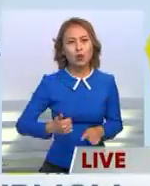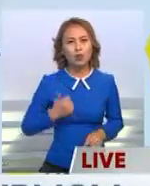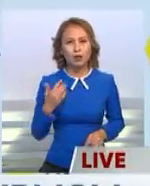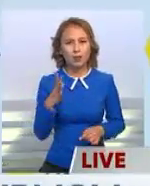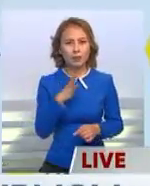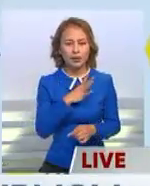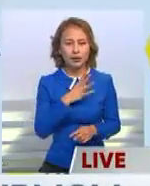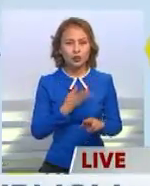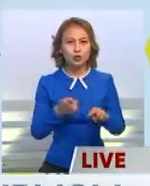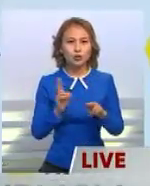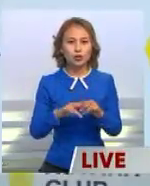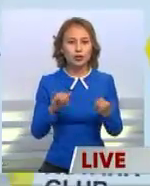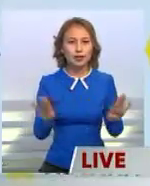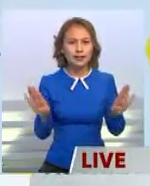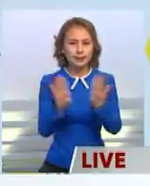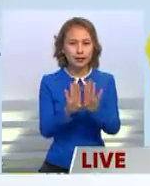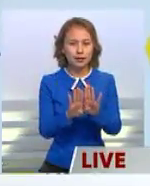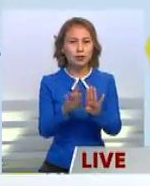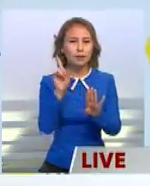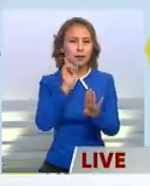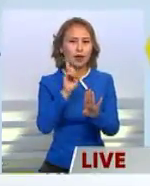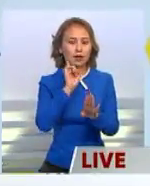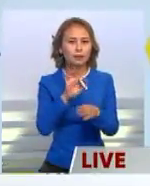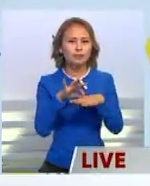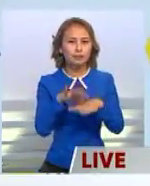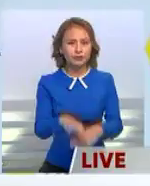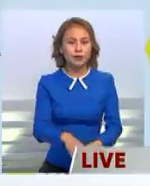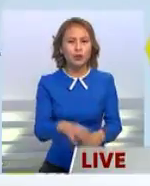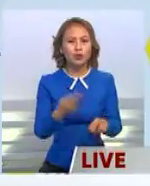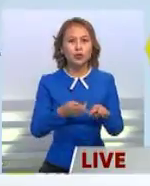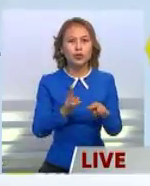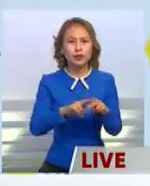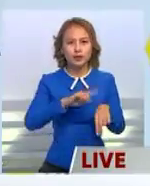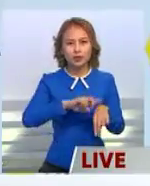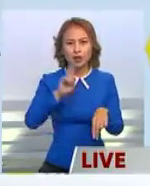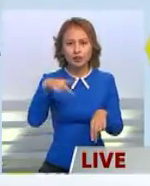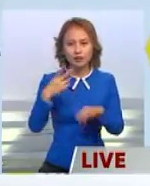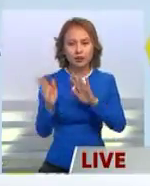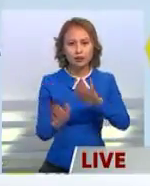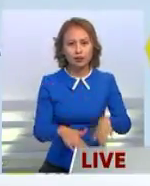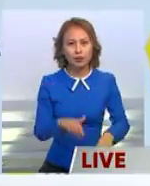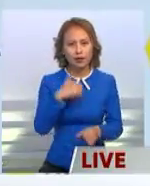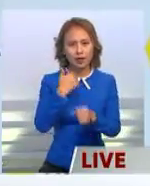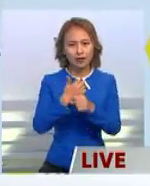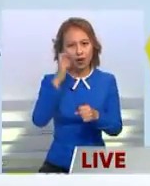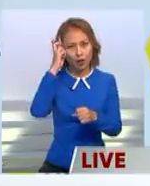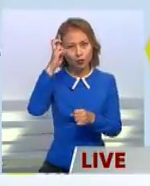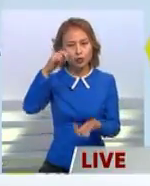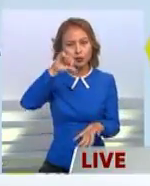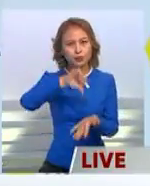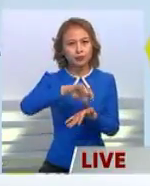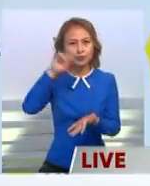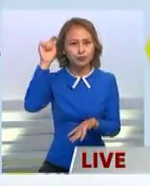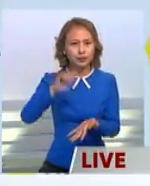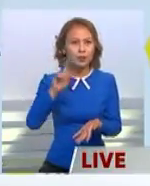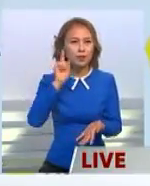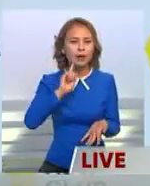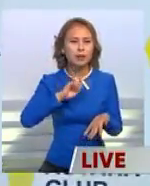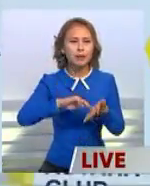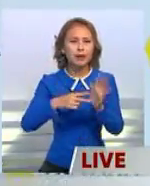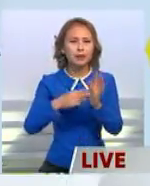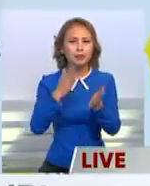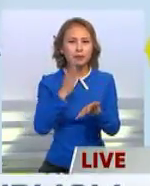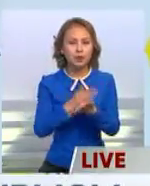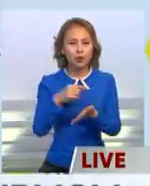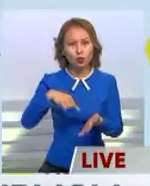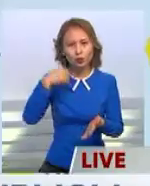қосты. Жиын қазір жабық есік жағдайында өтіп жатыр, ал 2 сағаттан соң бас қосуға елбасы қатысады деп жоспарланған.